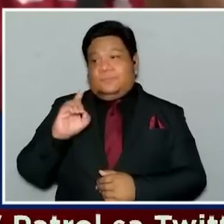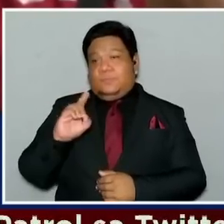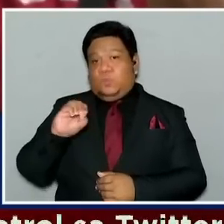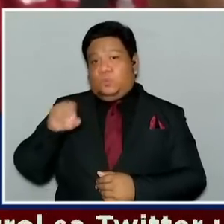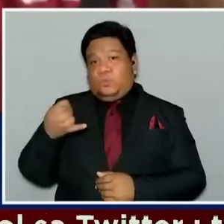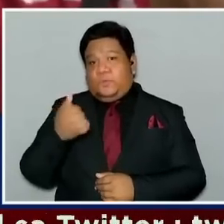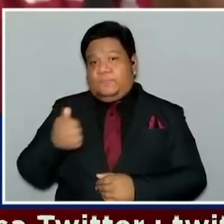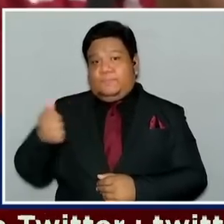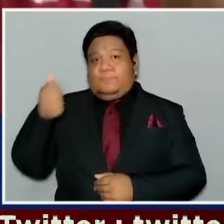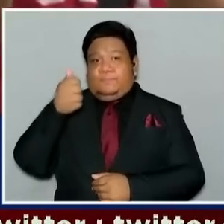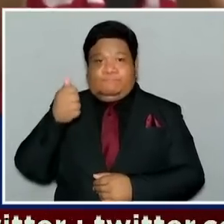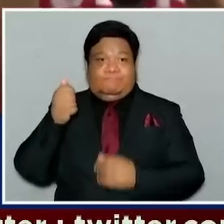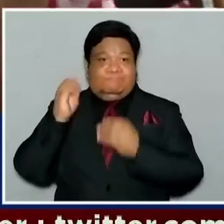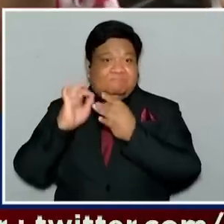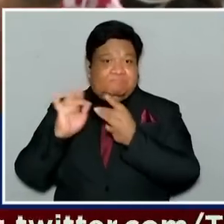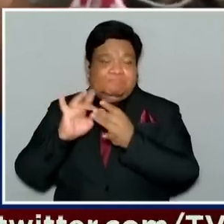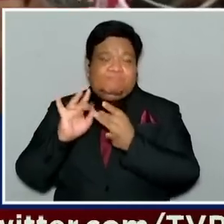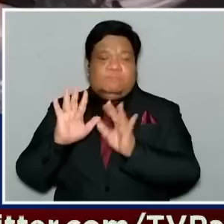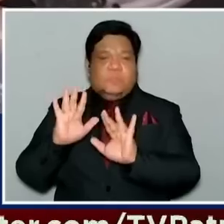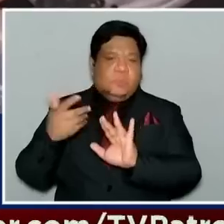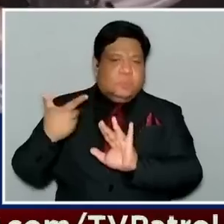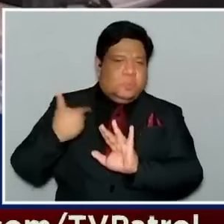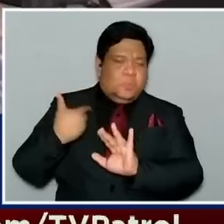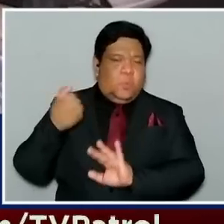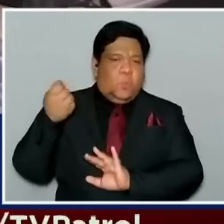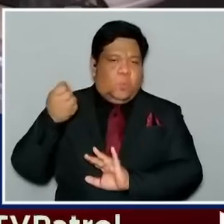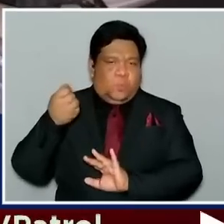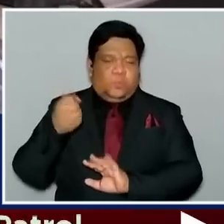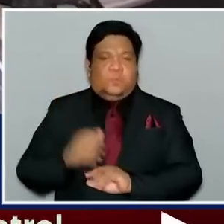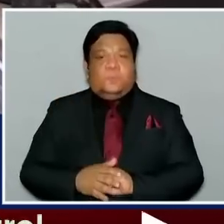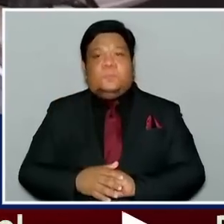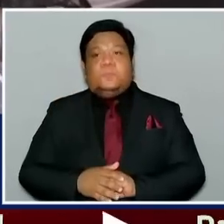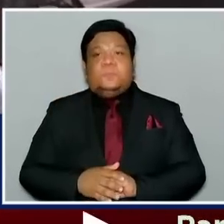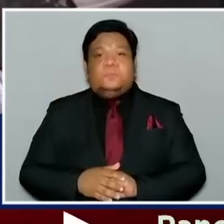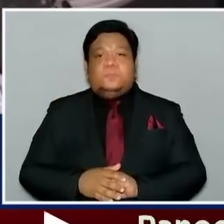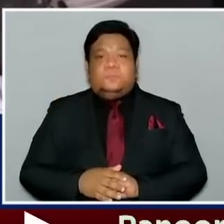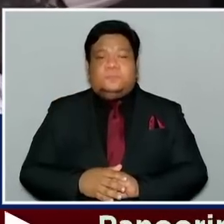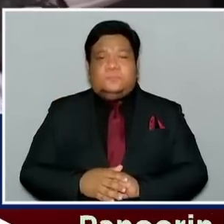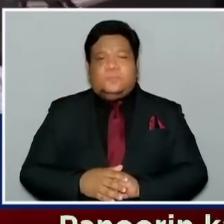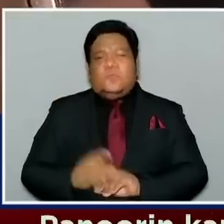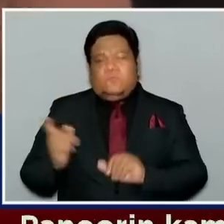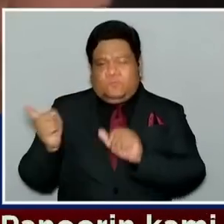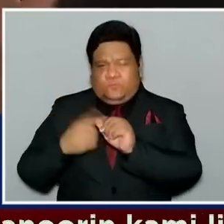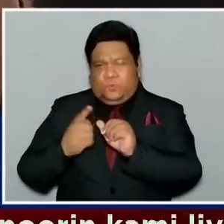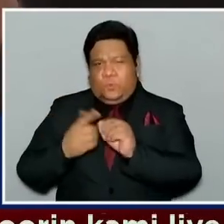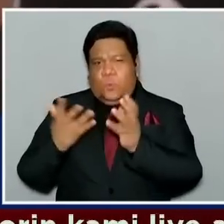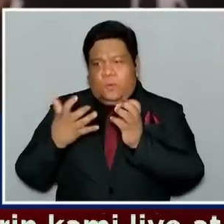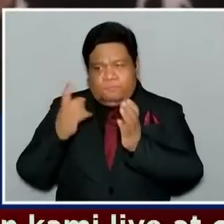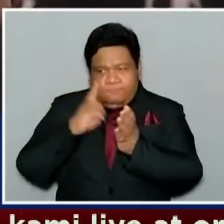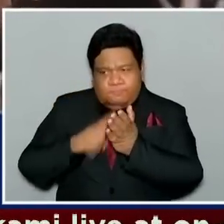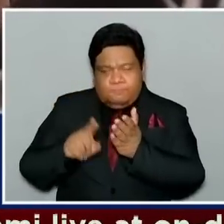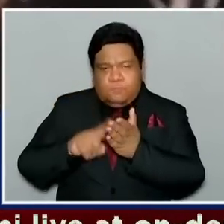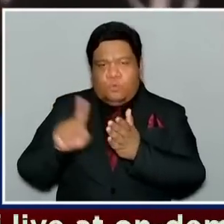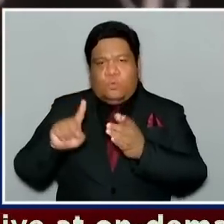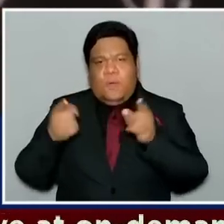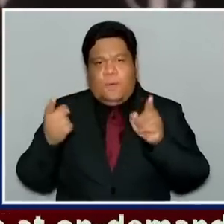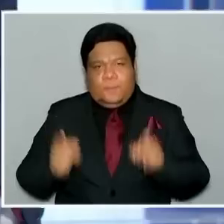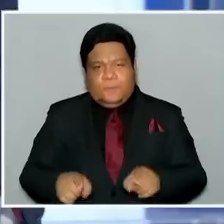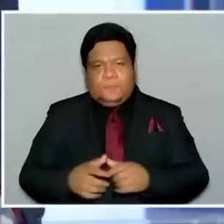Secretary Jesus Crispin Rebulla ayon po sa kalihim. Aalamin pa niya ang buong pangyayari.